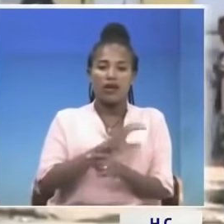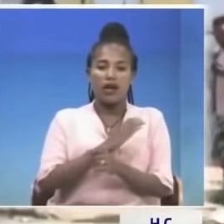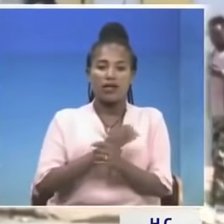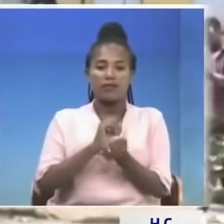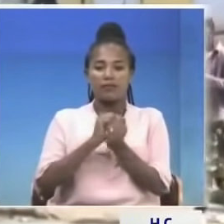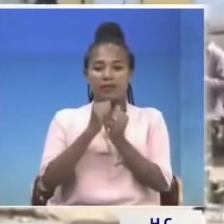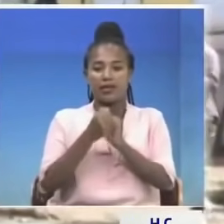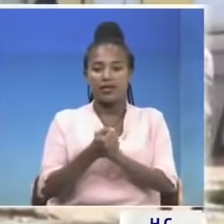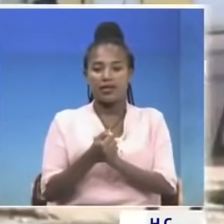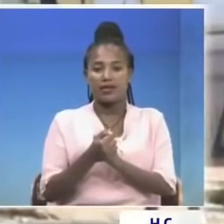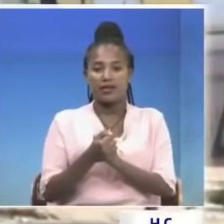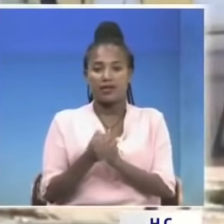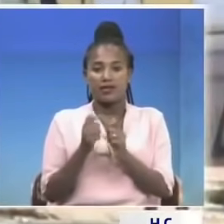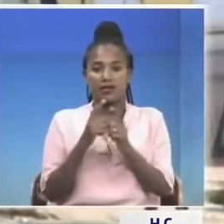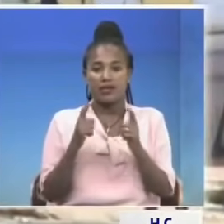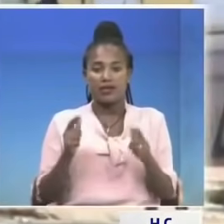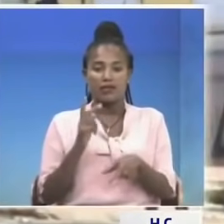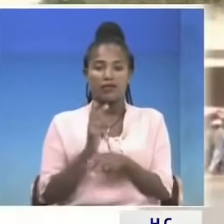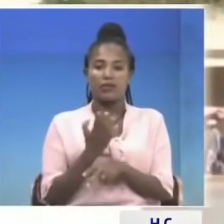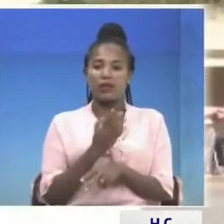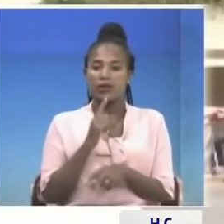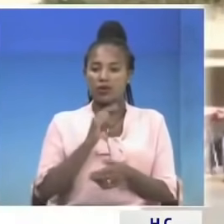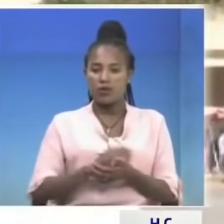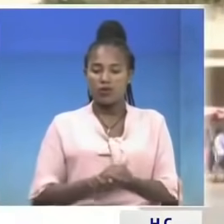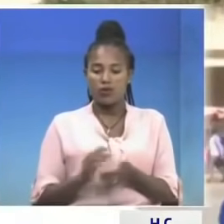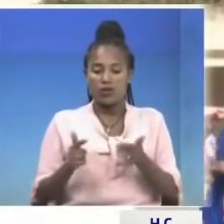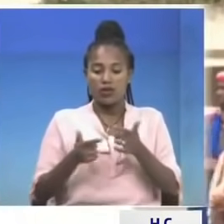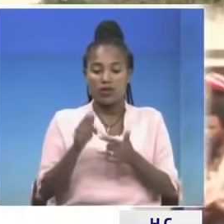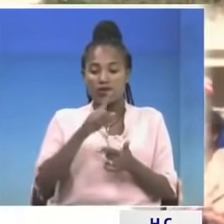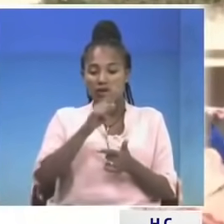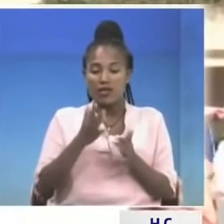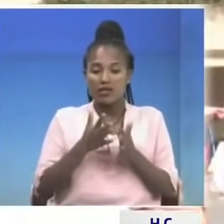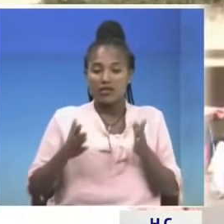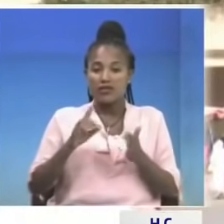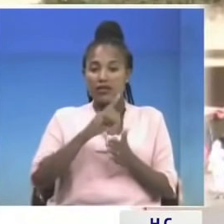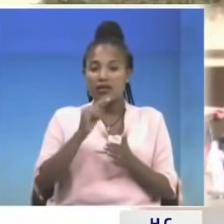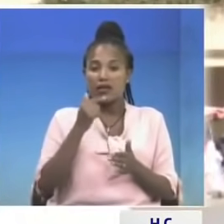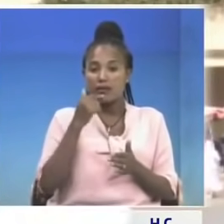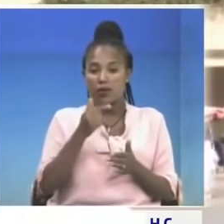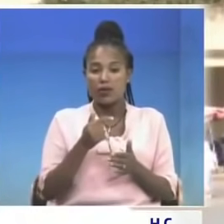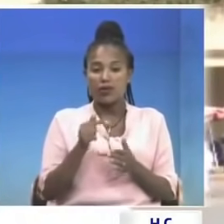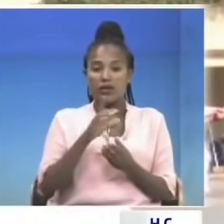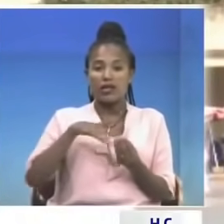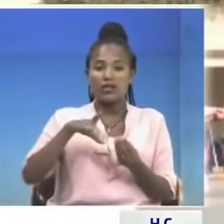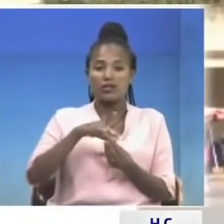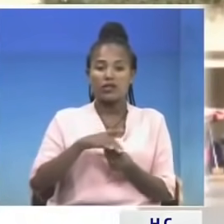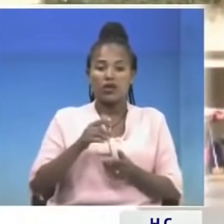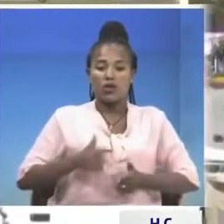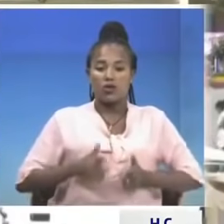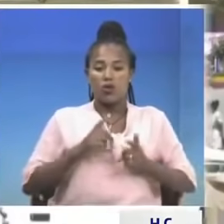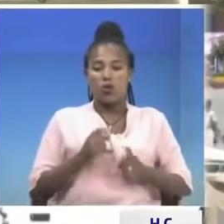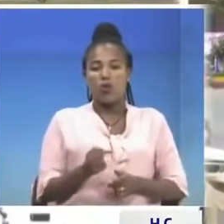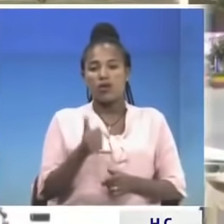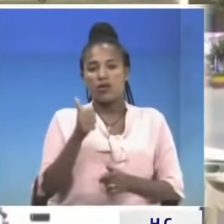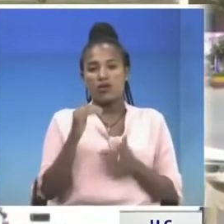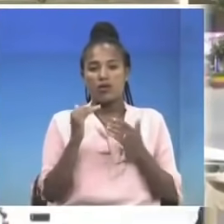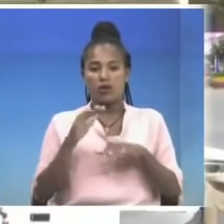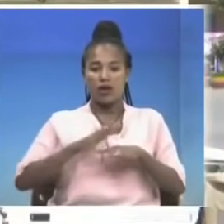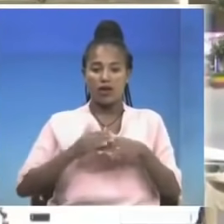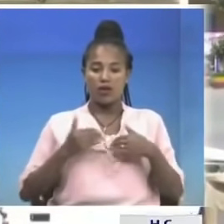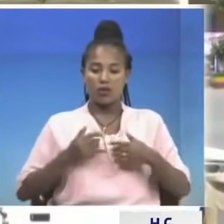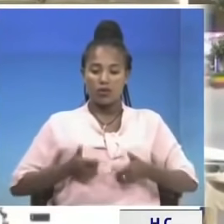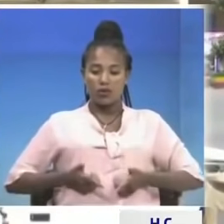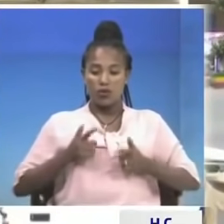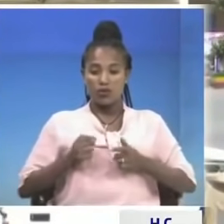መቀየር ትልቅ የምጠብቀው ነገር ነው። ሁለተኛው ጥያቄ ሰፊ ጥያቄ ብዬ የማስበው እንደ ክልላችን የኑሮ ውድነት ነው። አሁን ላይ ያለው የኑሮ